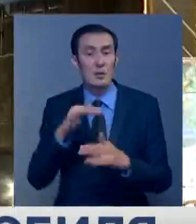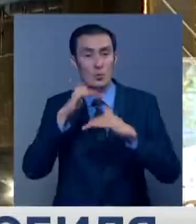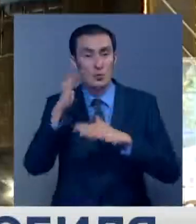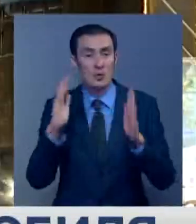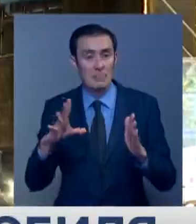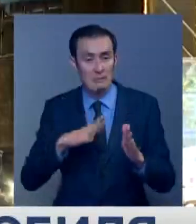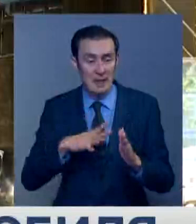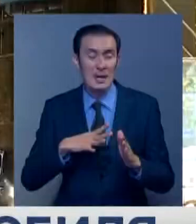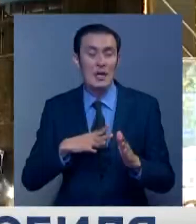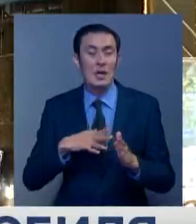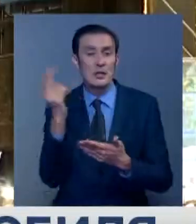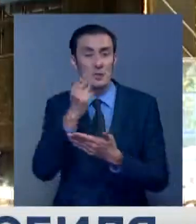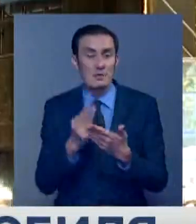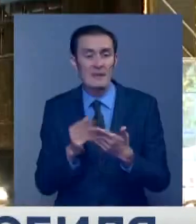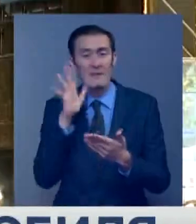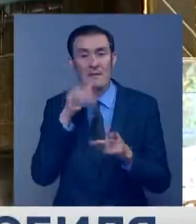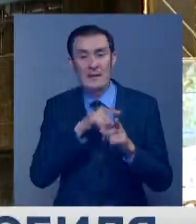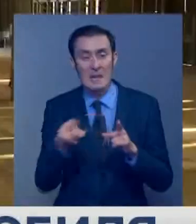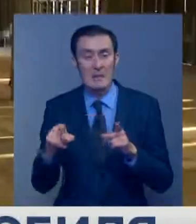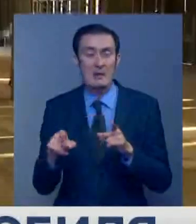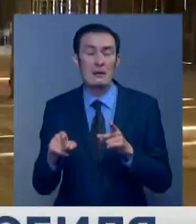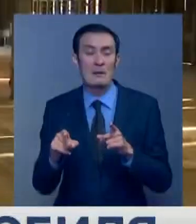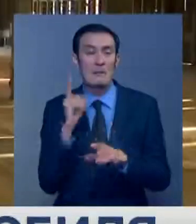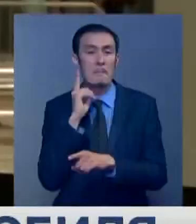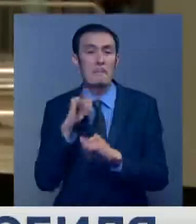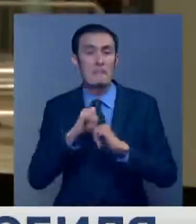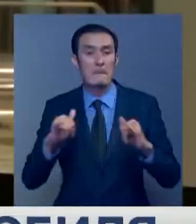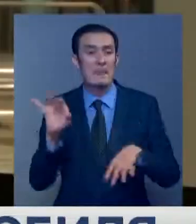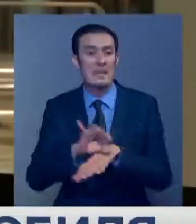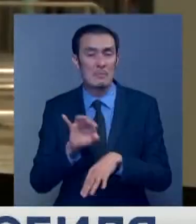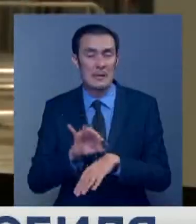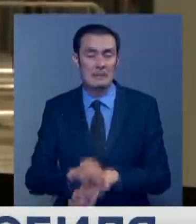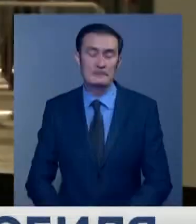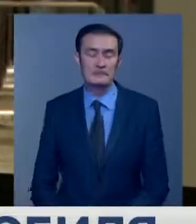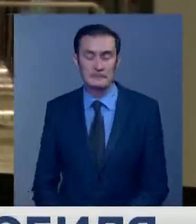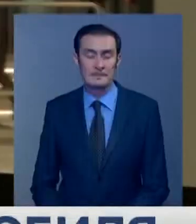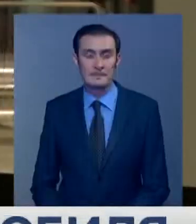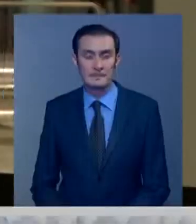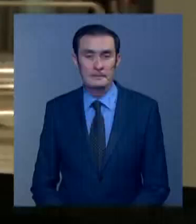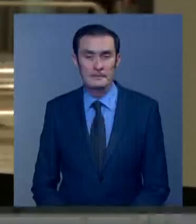созданы в период пандемии.